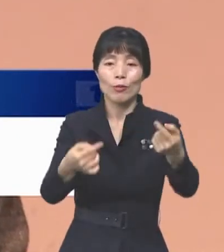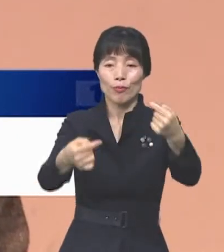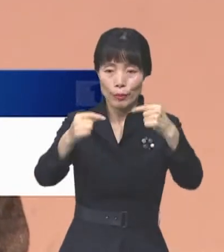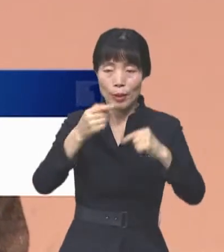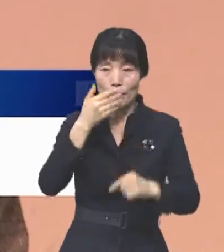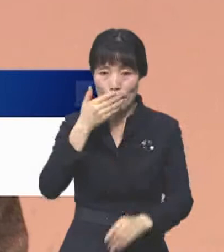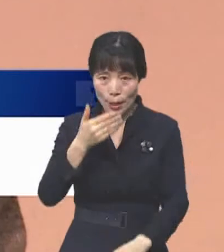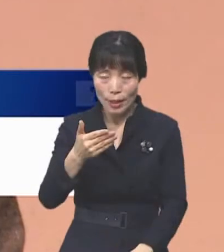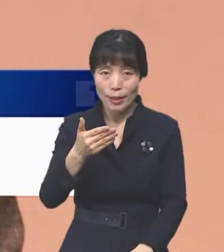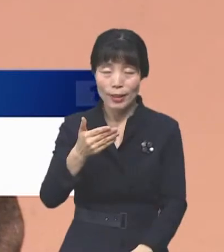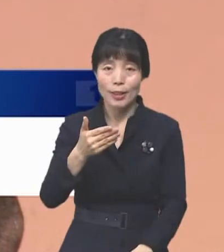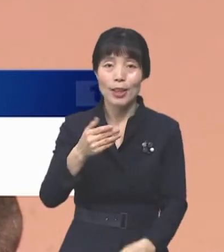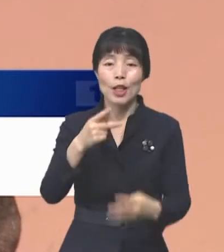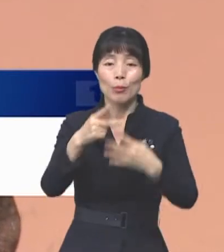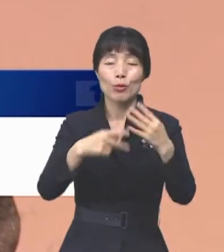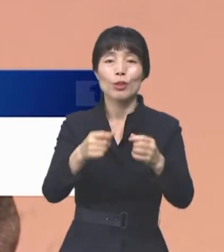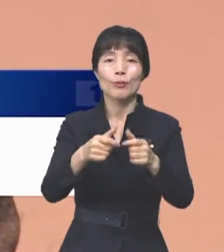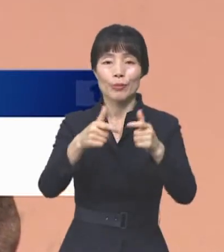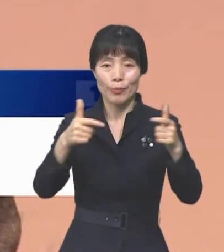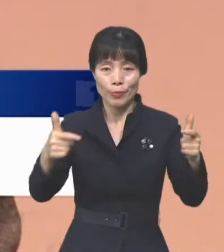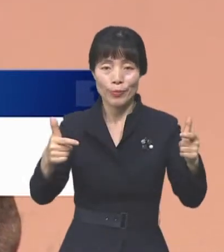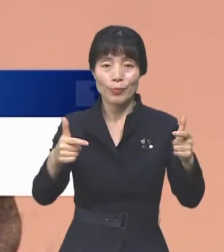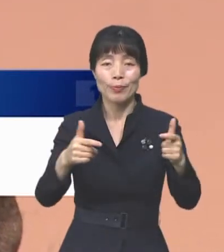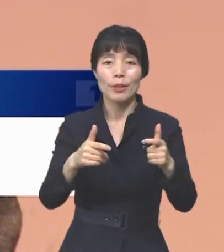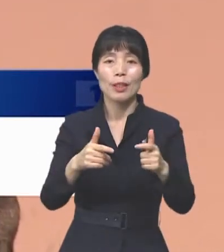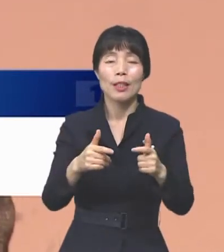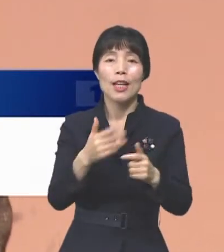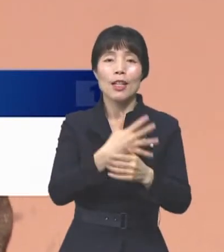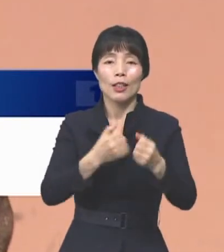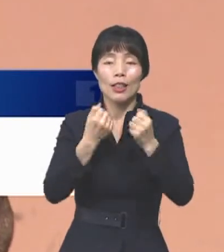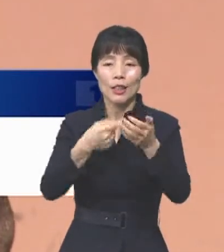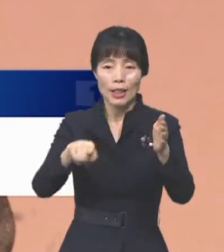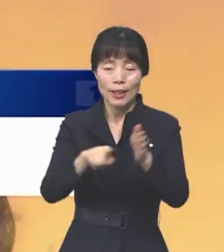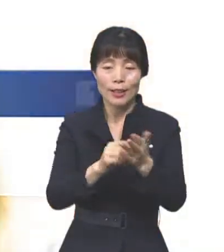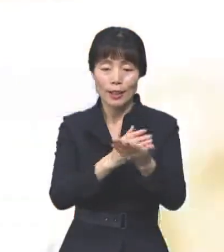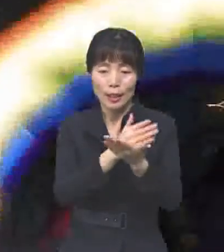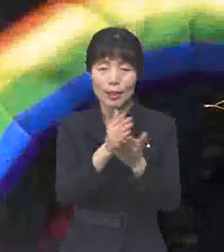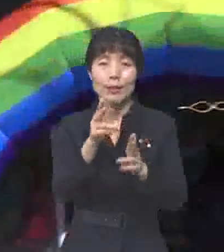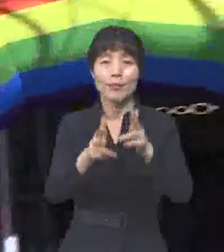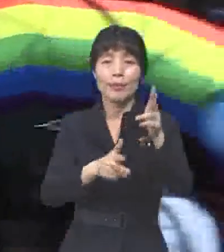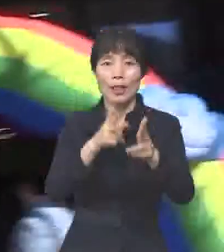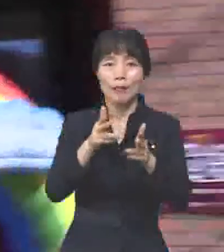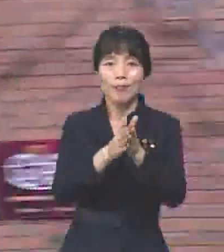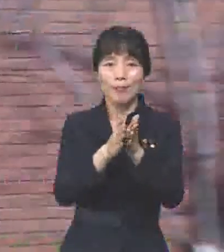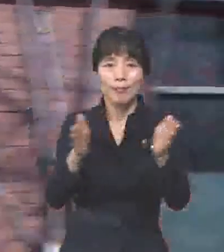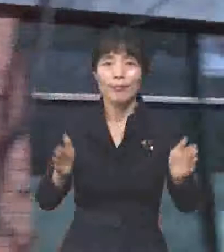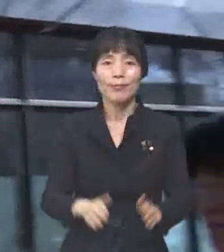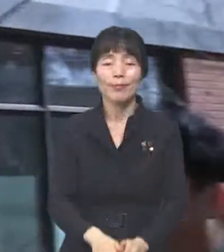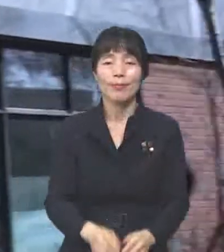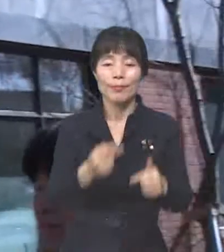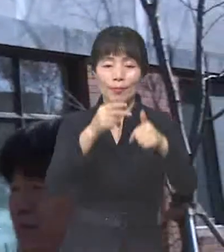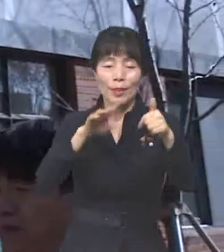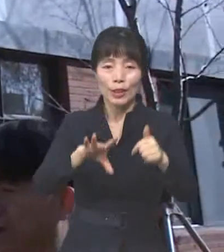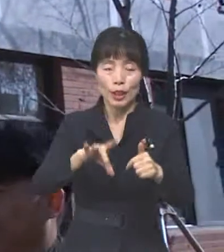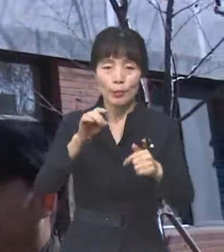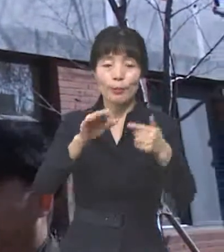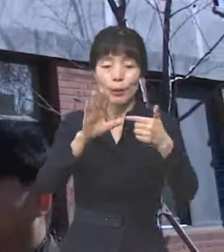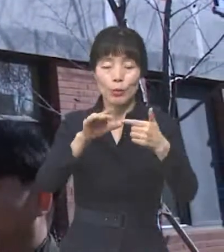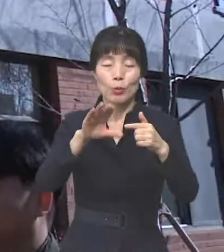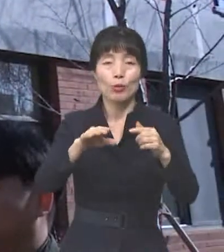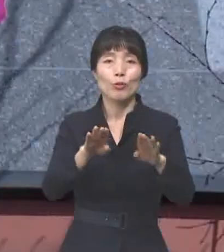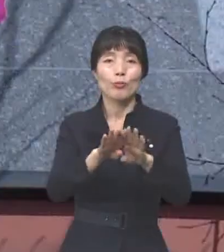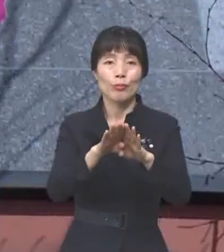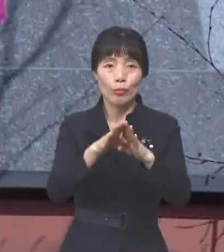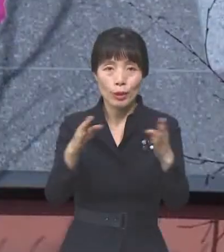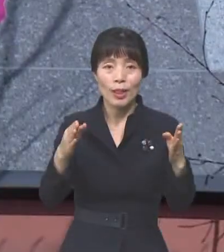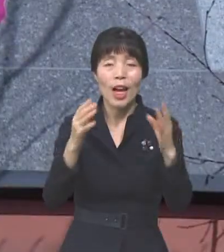프로그램 보급 확대 등 구민 건강 기준을 위해 다양한 사업을 인천 최초로 남동구에 문을 연